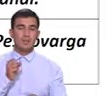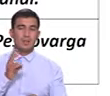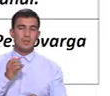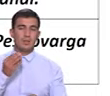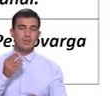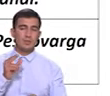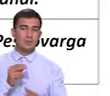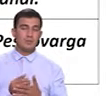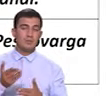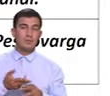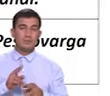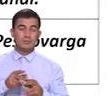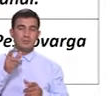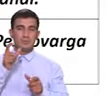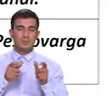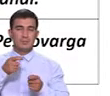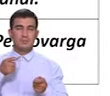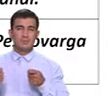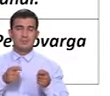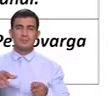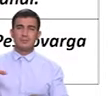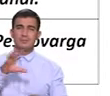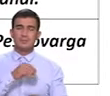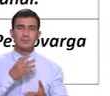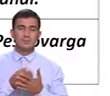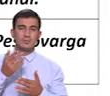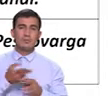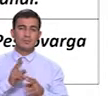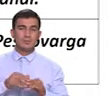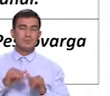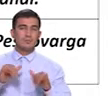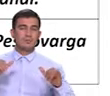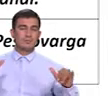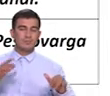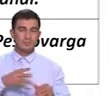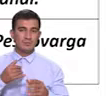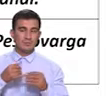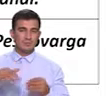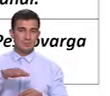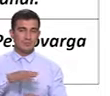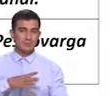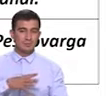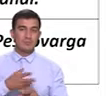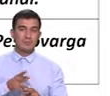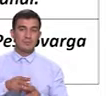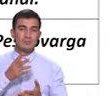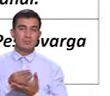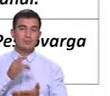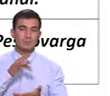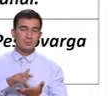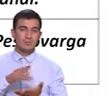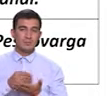esa mamlakat hududi kengayib ketishi natijasida Kushon podshohligini poytaxtini